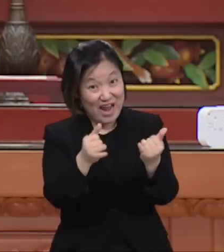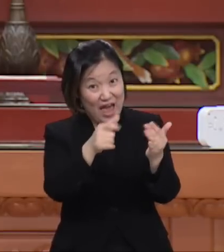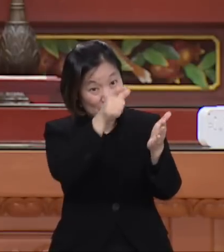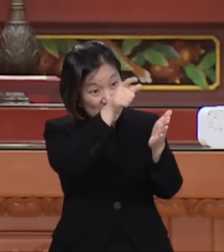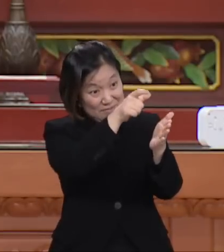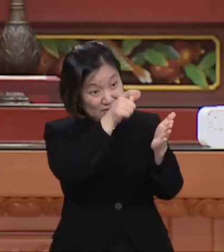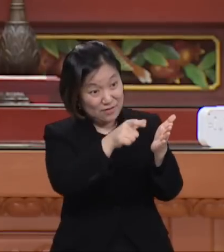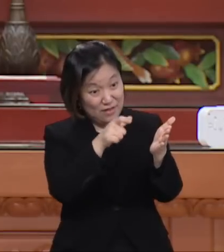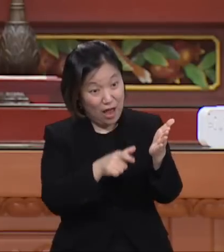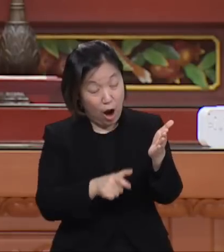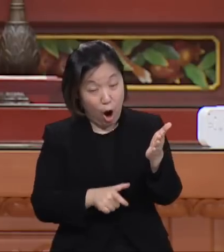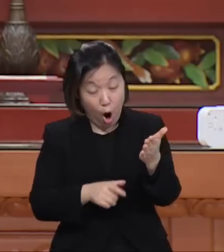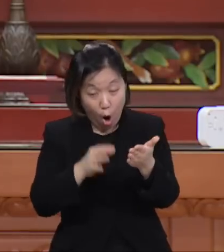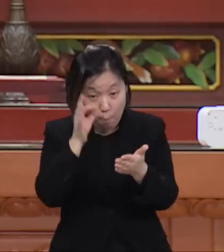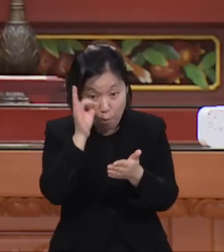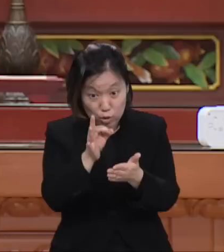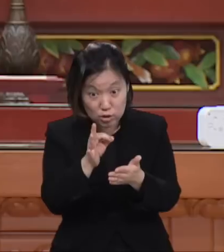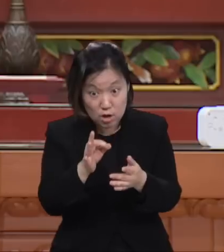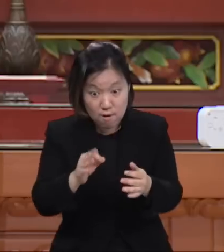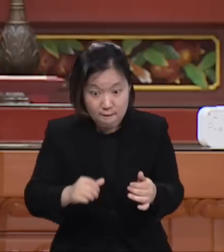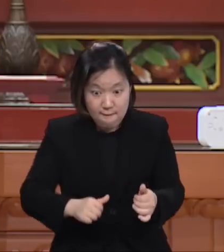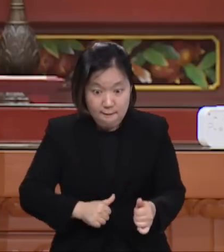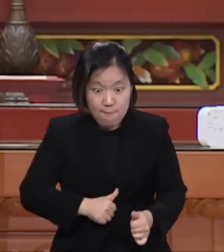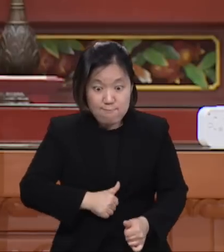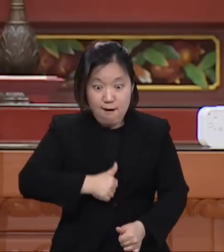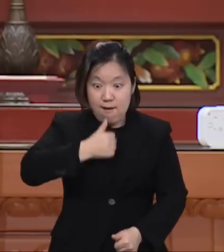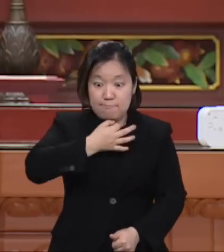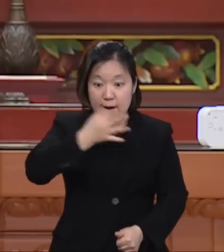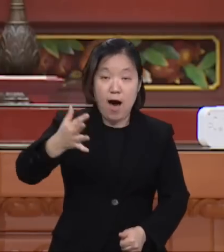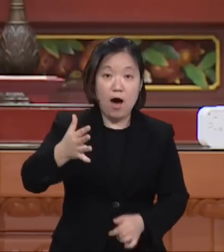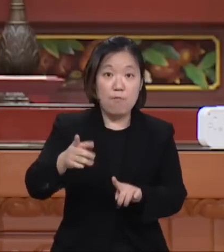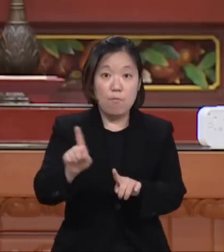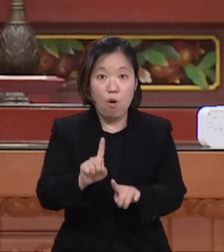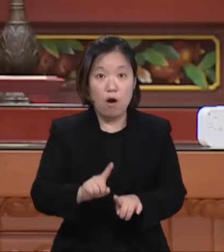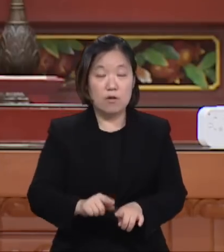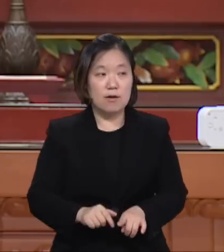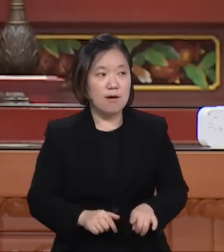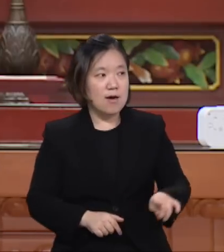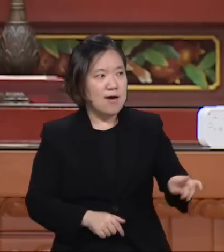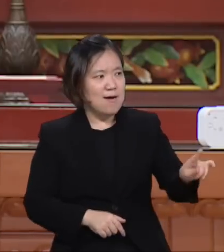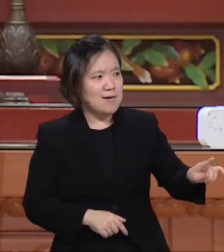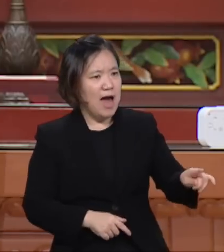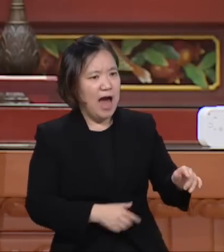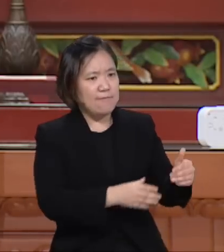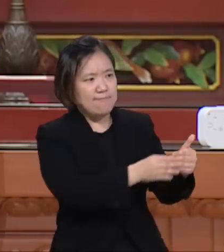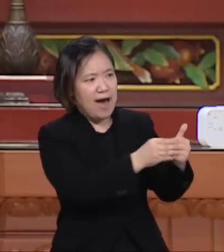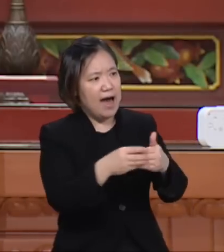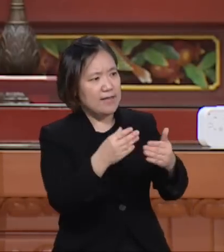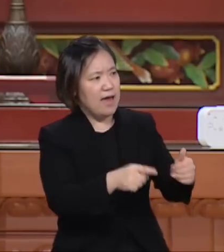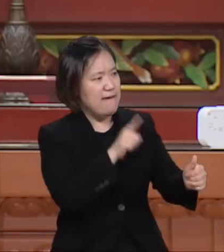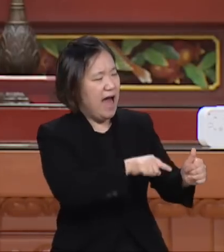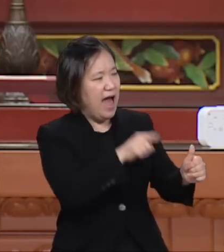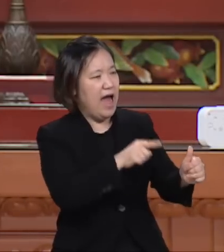책을 이렇게 살펴보더니 고함을 꽉 지르면서 저승사자한테 이놈아